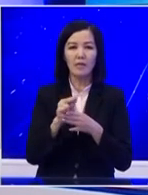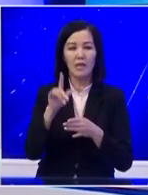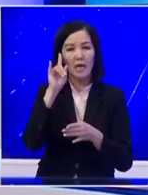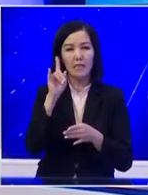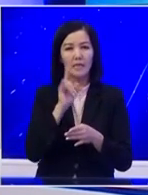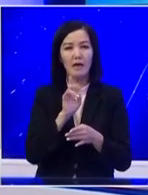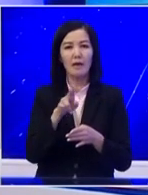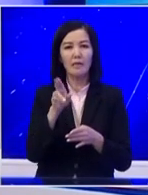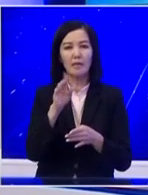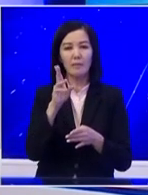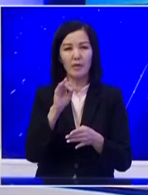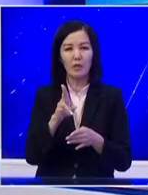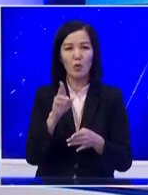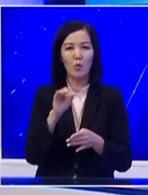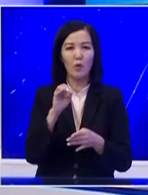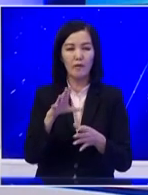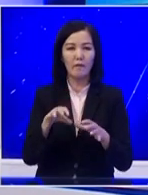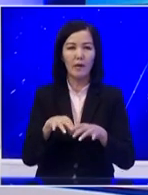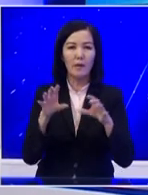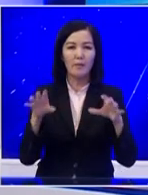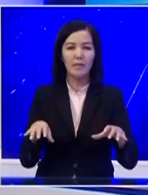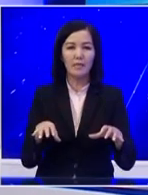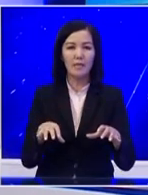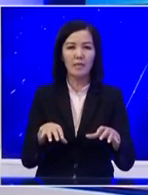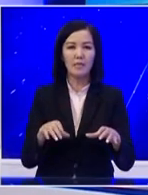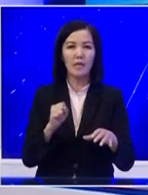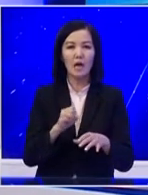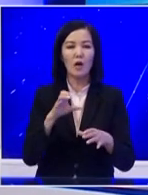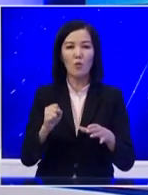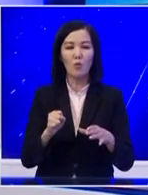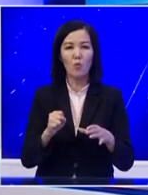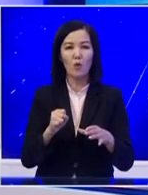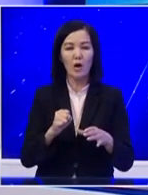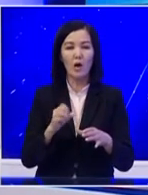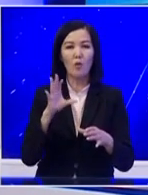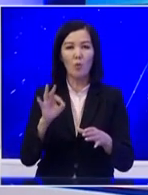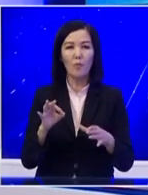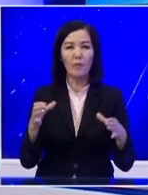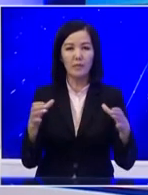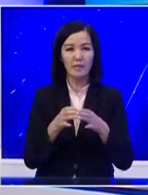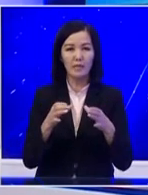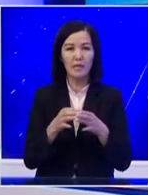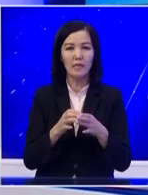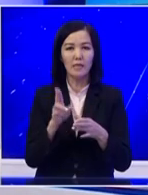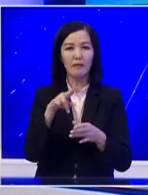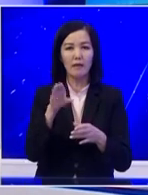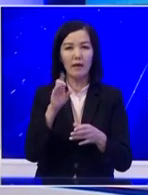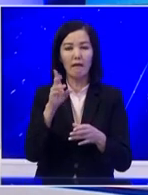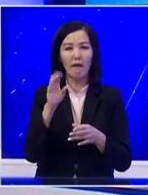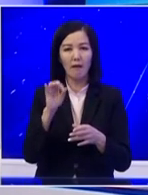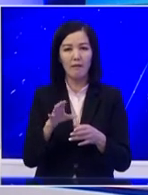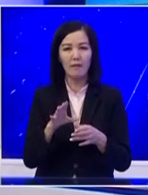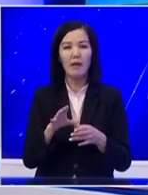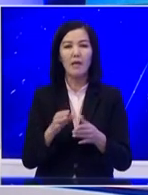Адебиеты» Даурен Куатов, председатель правления АО «Республиканская газета» «Егемен Казахстан» Дархан Кадырали, шеф-редактор отдела